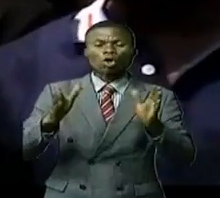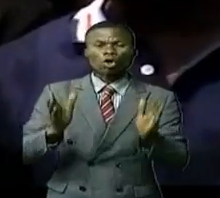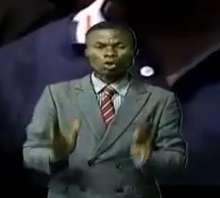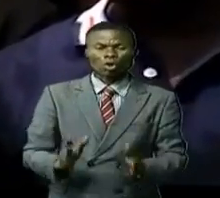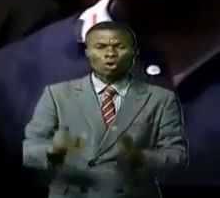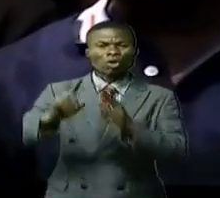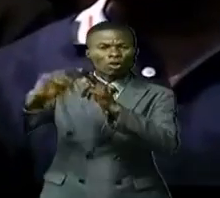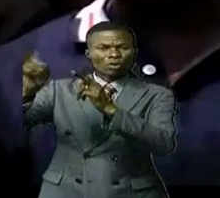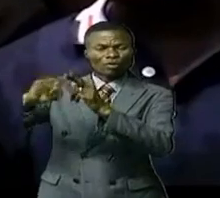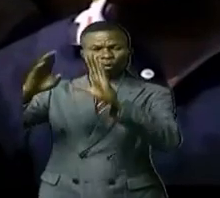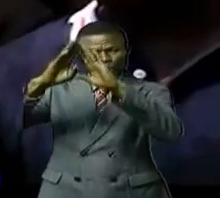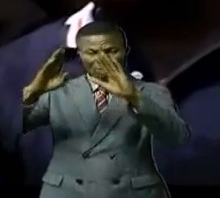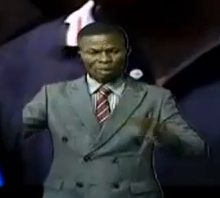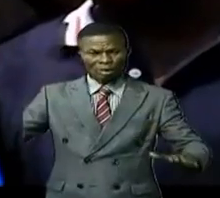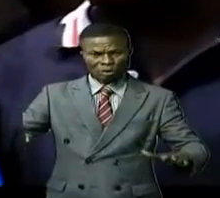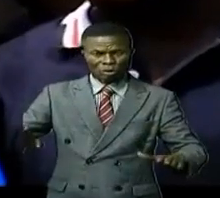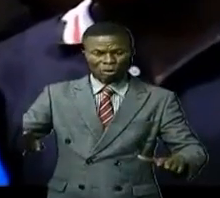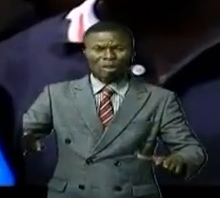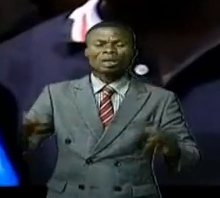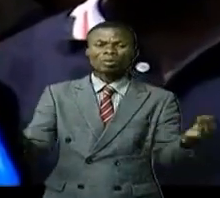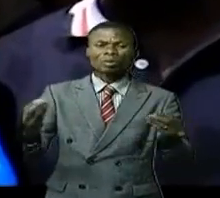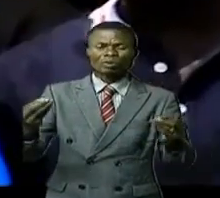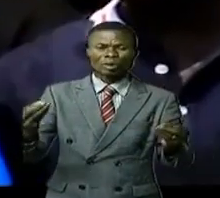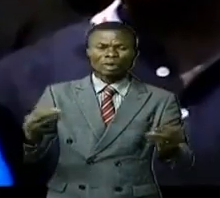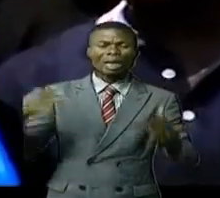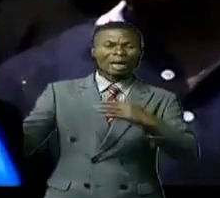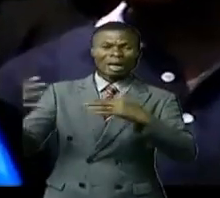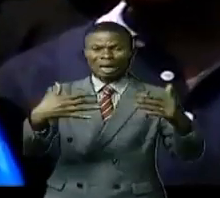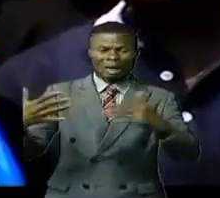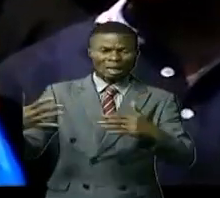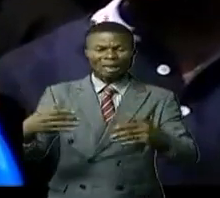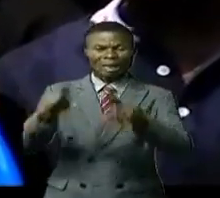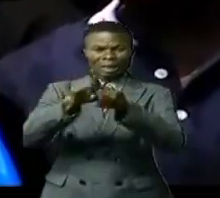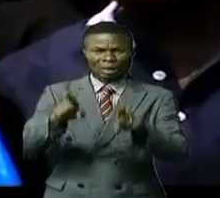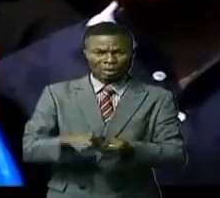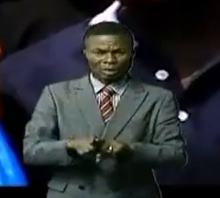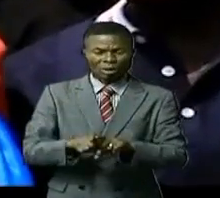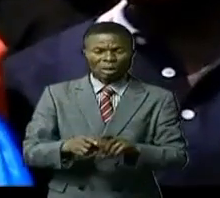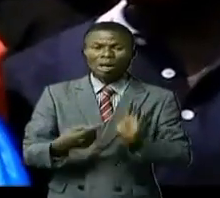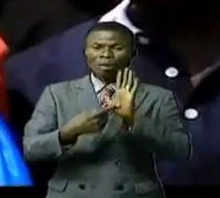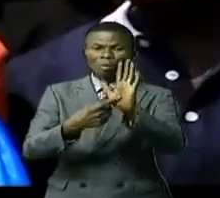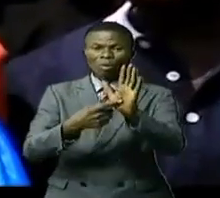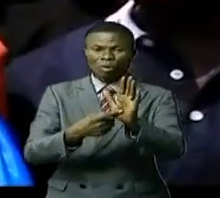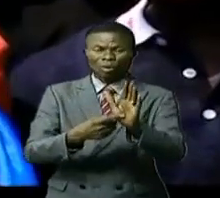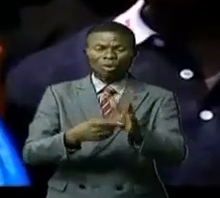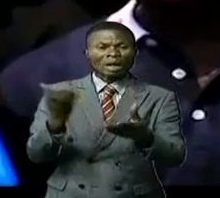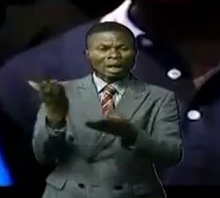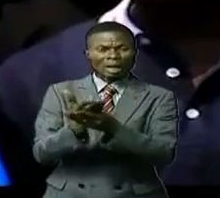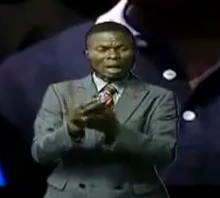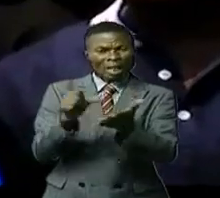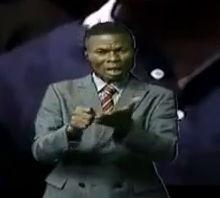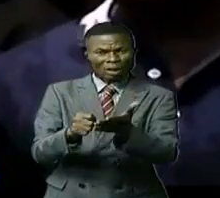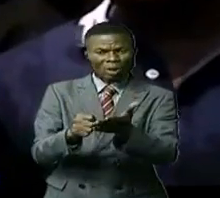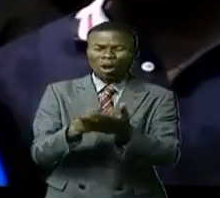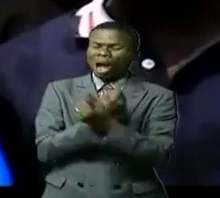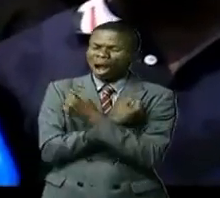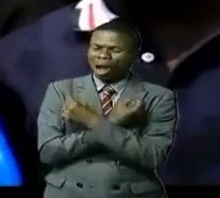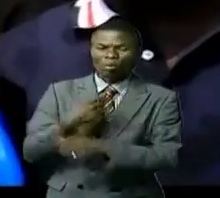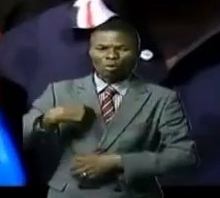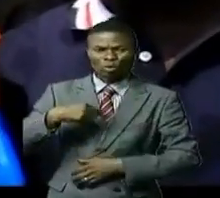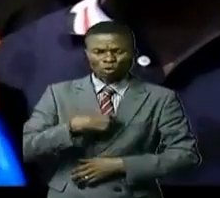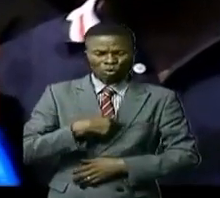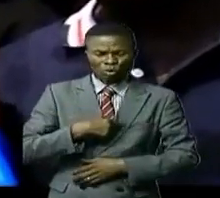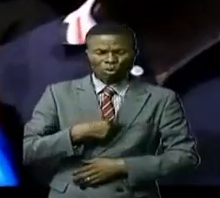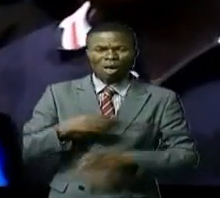quitté leur lieu habituel en fuyant les affrontements. Aussi, exprimons par ces mémos notre compassion envers